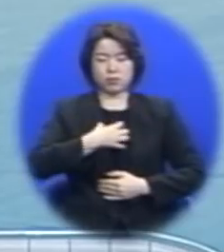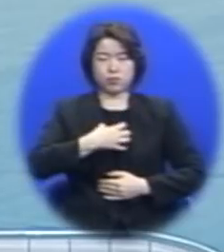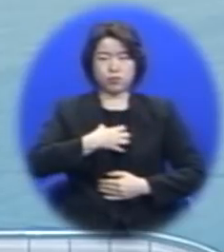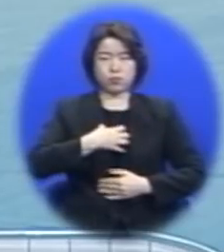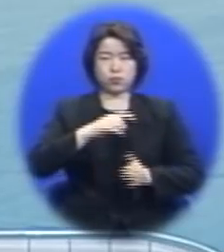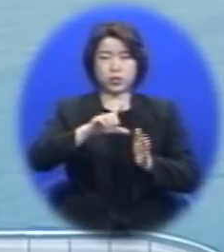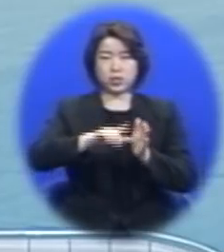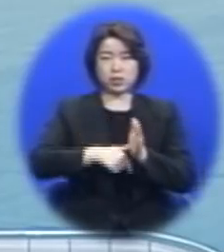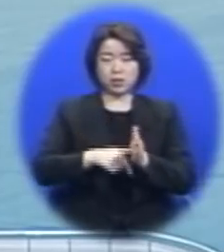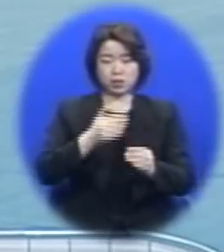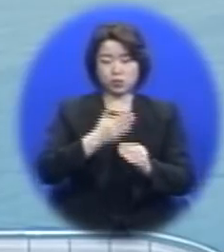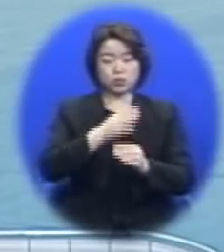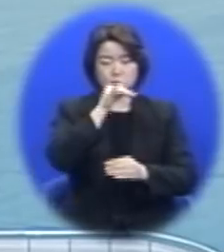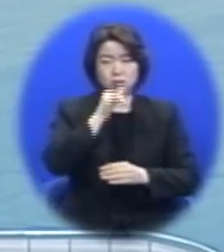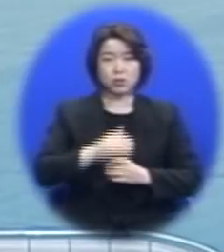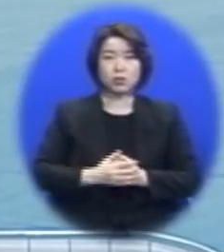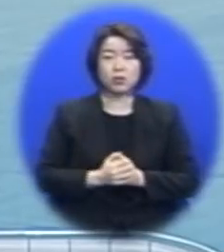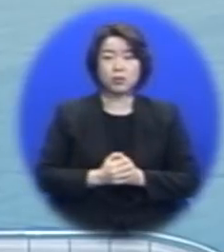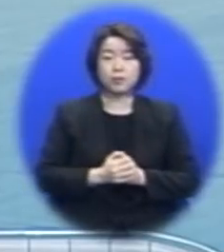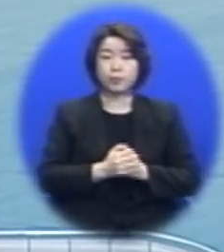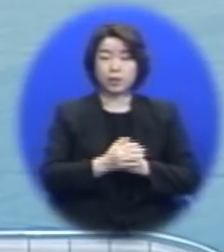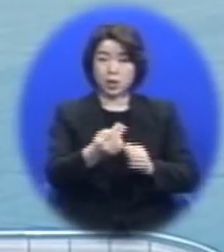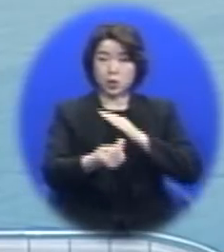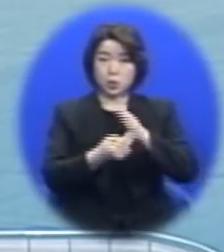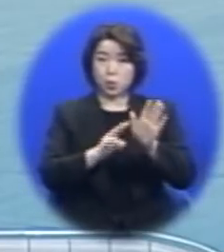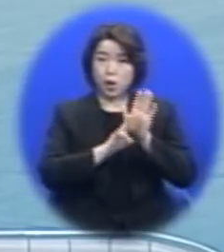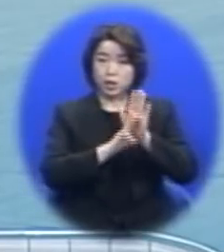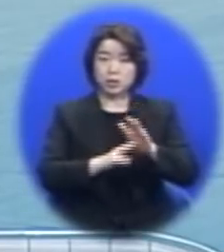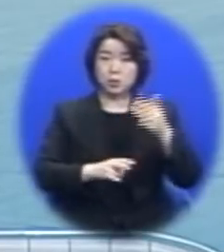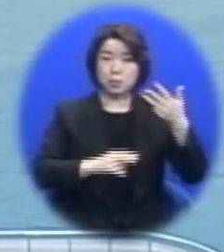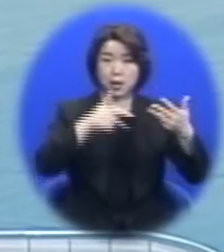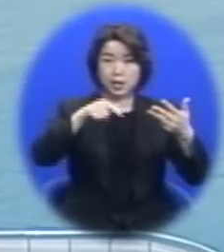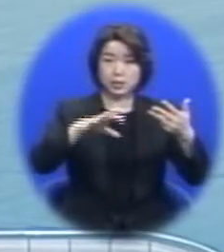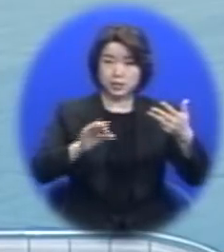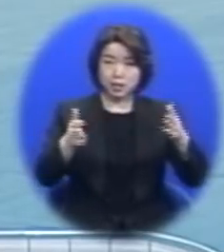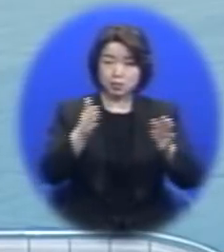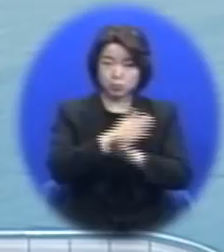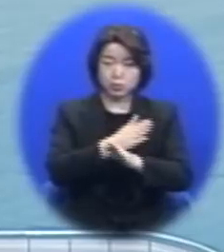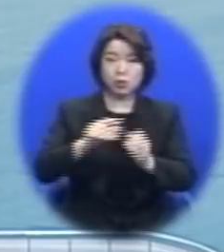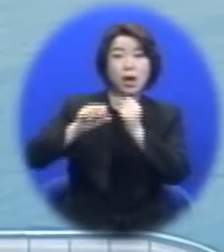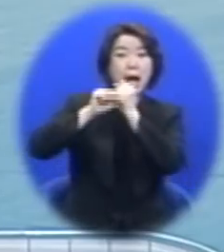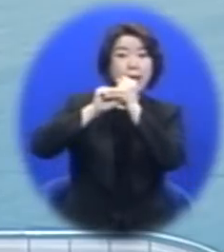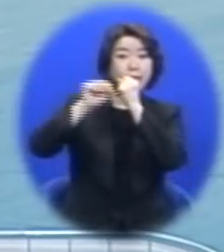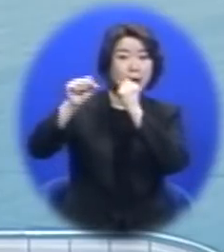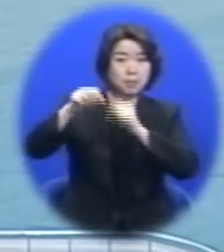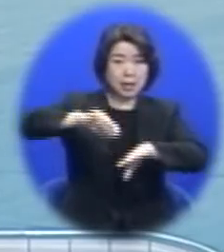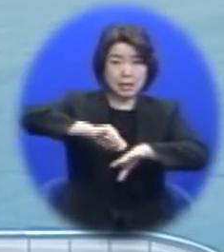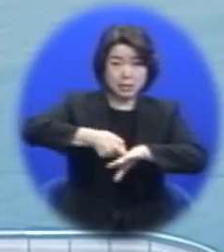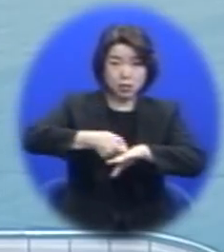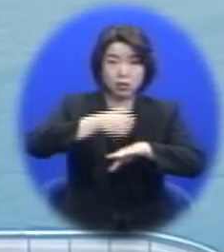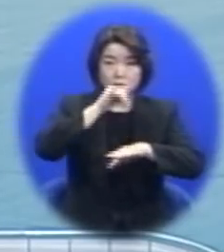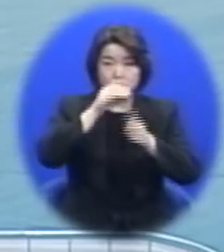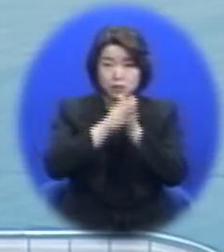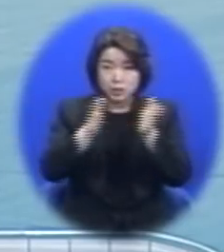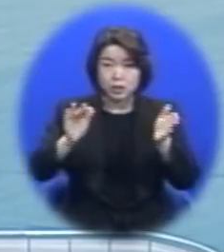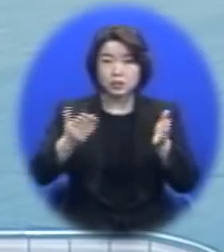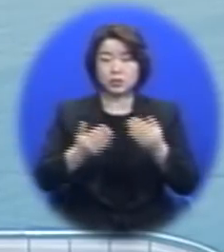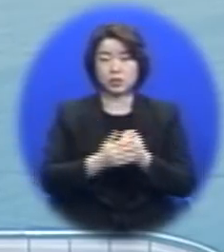거예요. 요한계시록 8장부터 나팔 재앙이 시작이 되는데